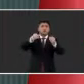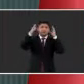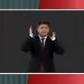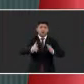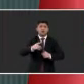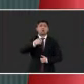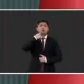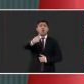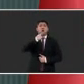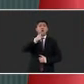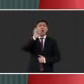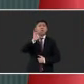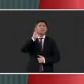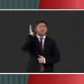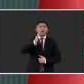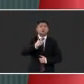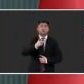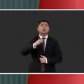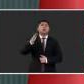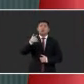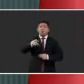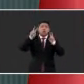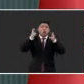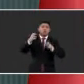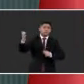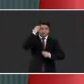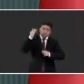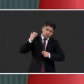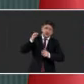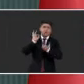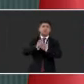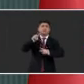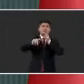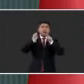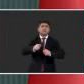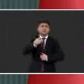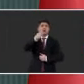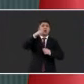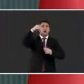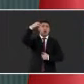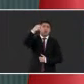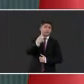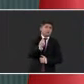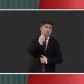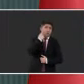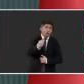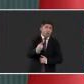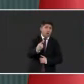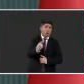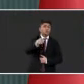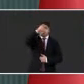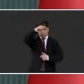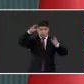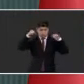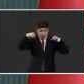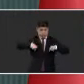söz söylenen, en çok istismar edilen hususlardan biri de enerji fiyatlarıdır. Türkiye bugün